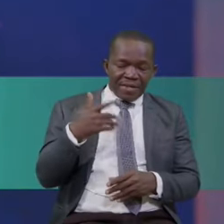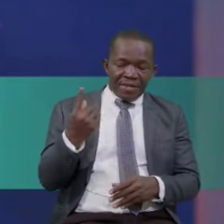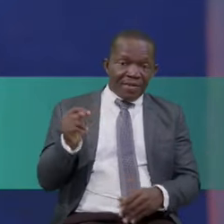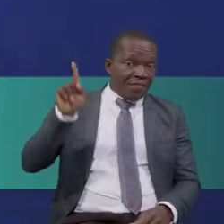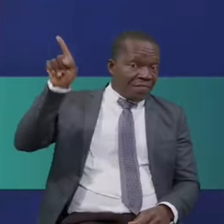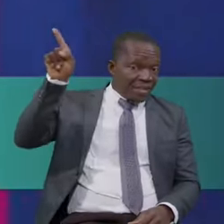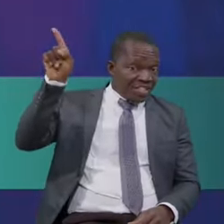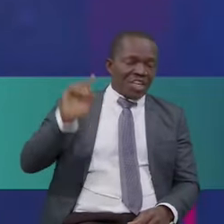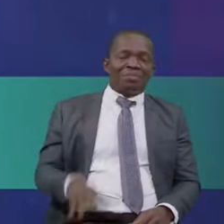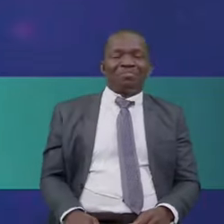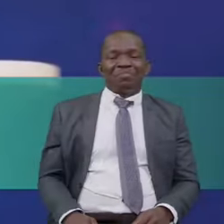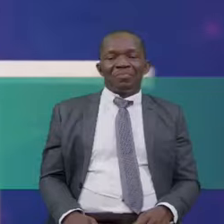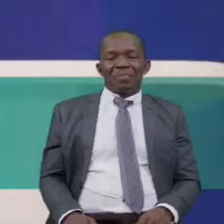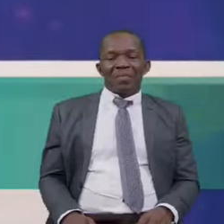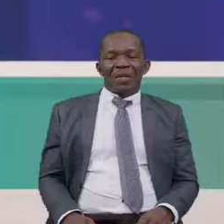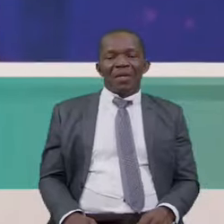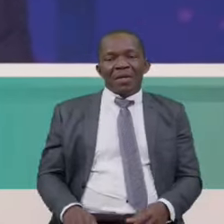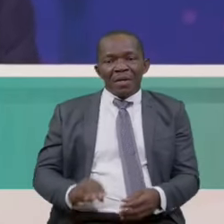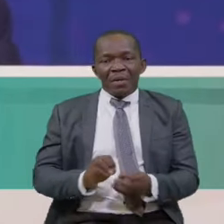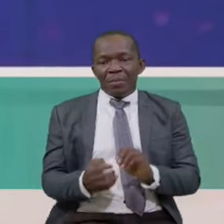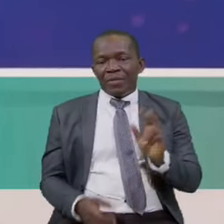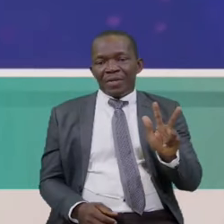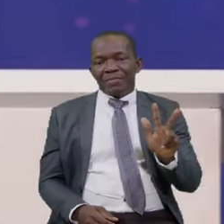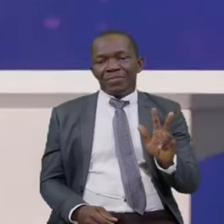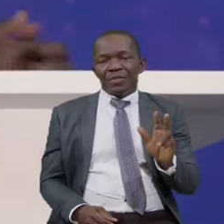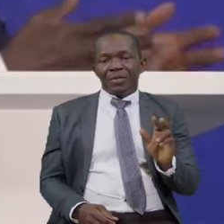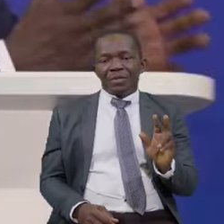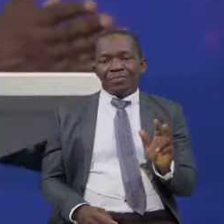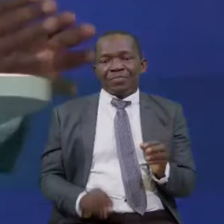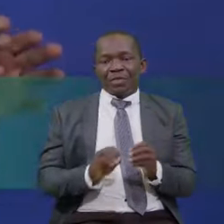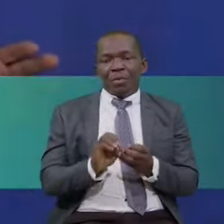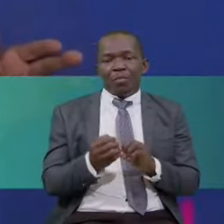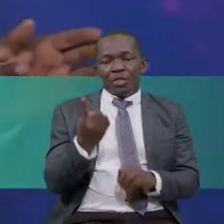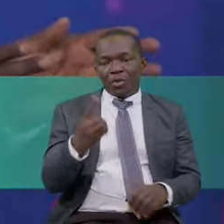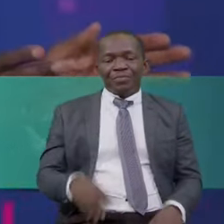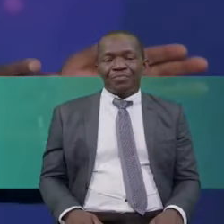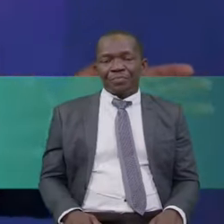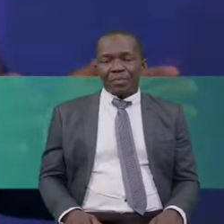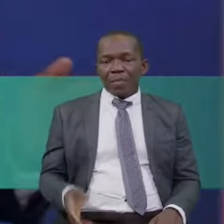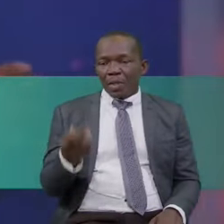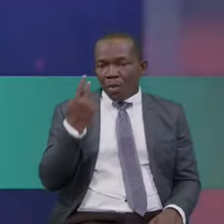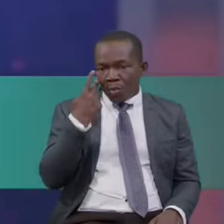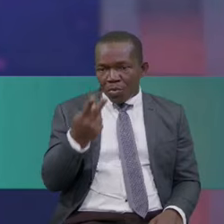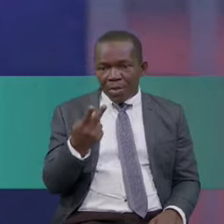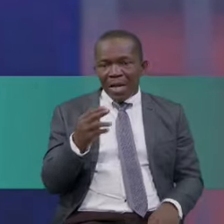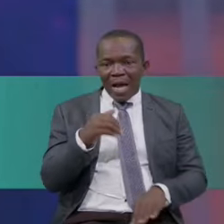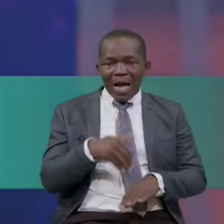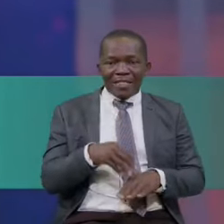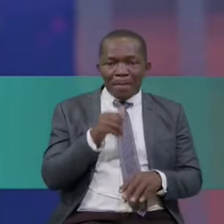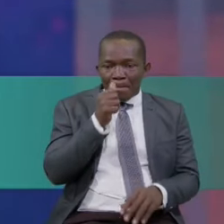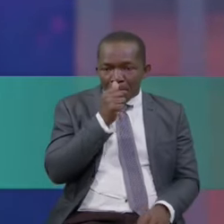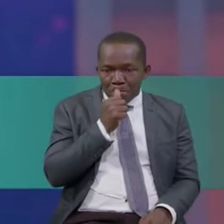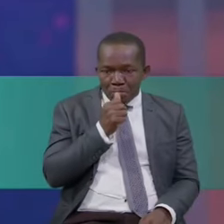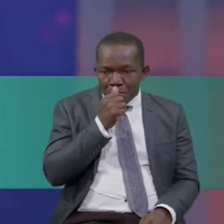consommateur trois éléments également premier élément courir avec persévérance par la